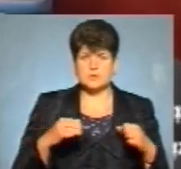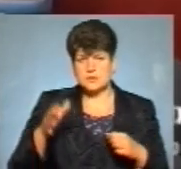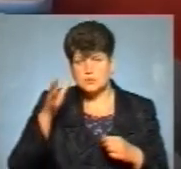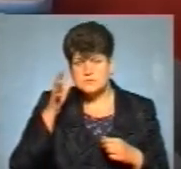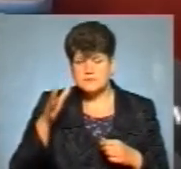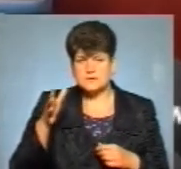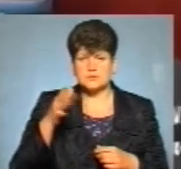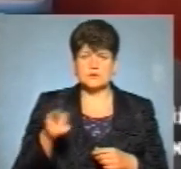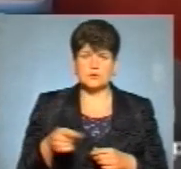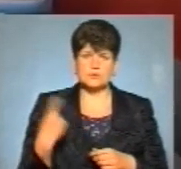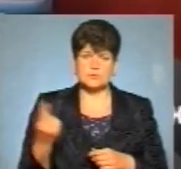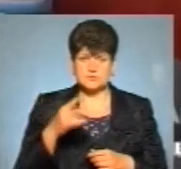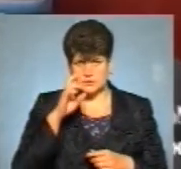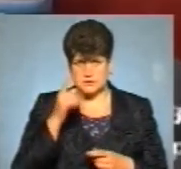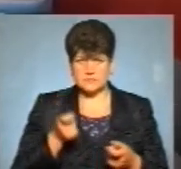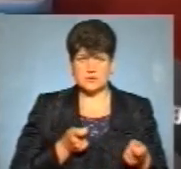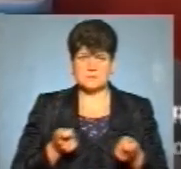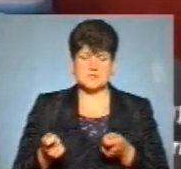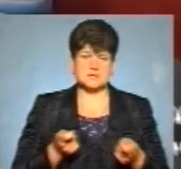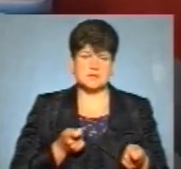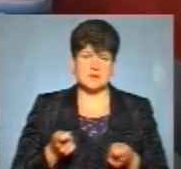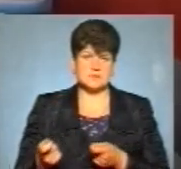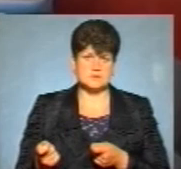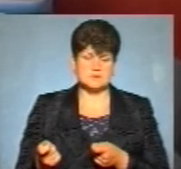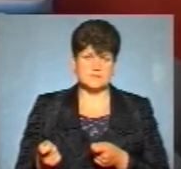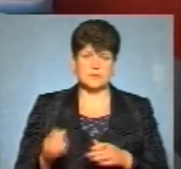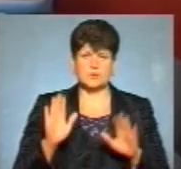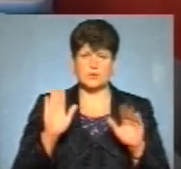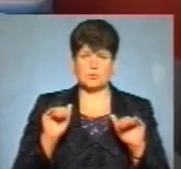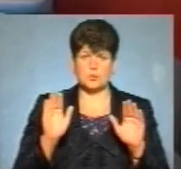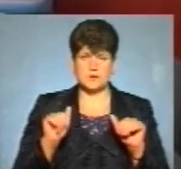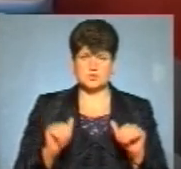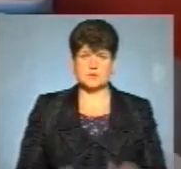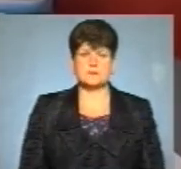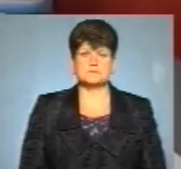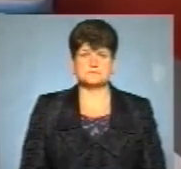управління освіти та науки Тернопільської обласної державної адміністрації. До побачення!